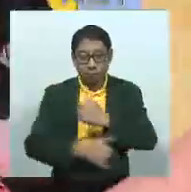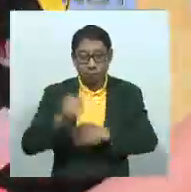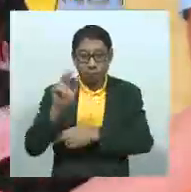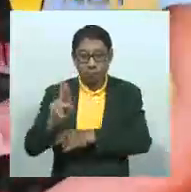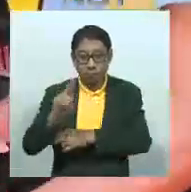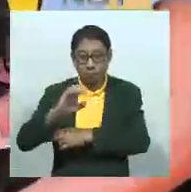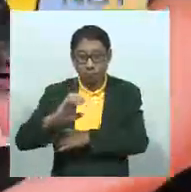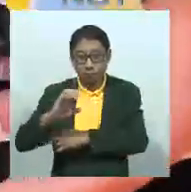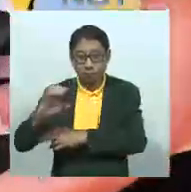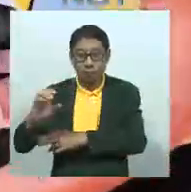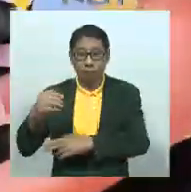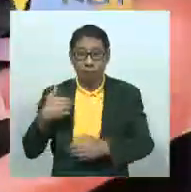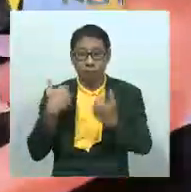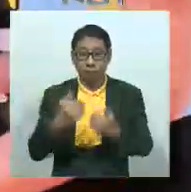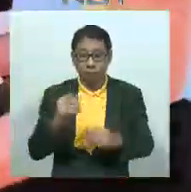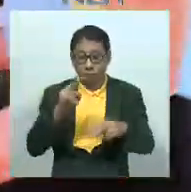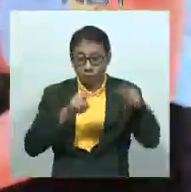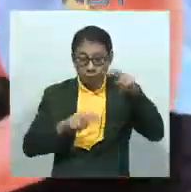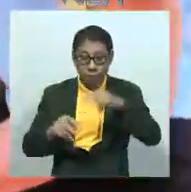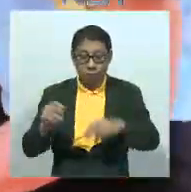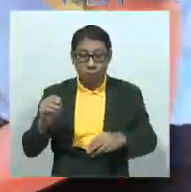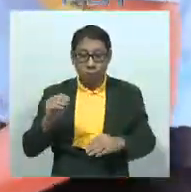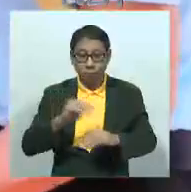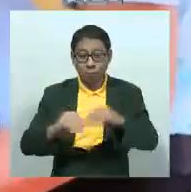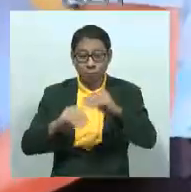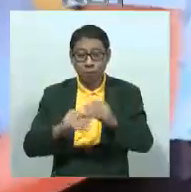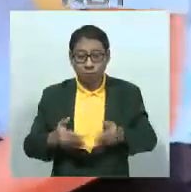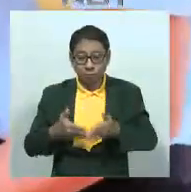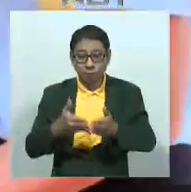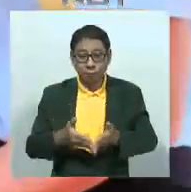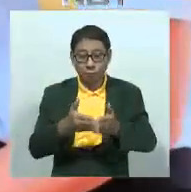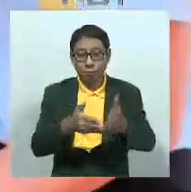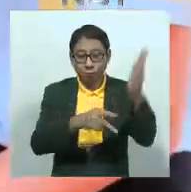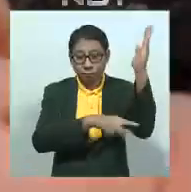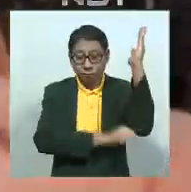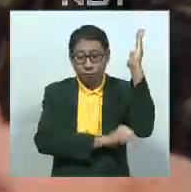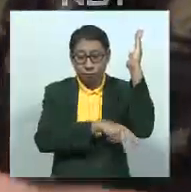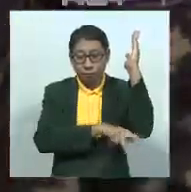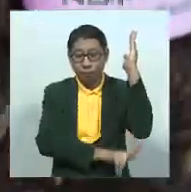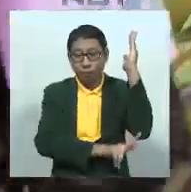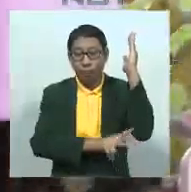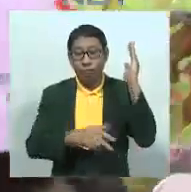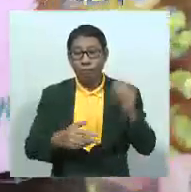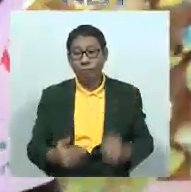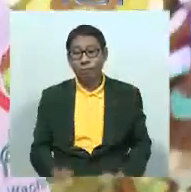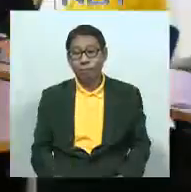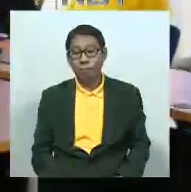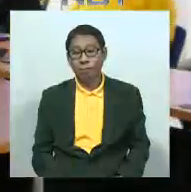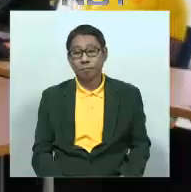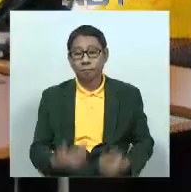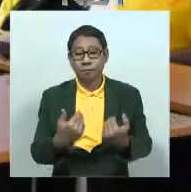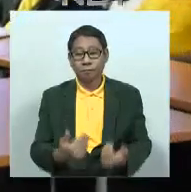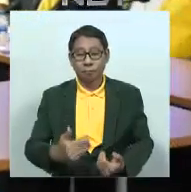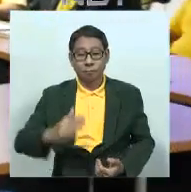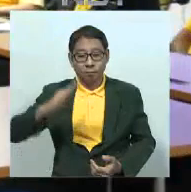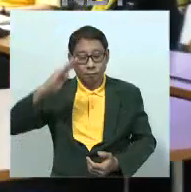UCC และตรวจเยี่ยมโครงการพัฒนาท่าเรือน้ำลึกภูเก็ตอ่าวมะขามจังหวัดภูเก็ตครับทางด้านพ